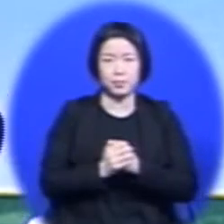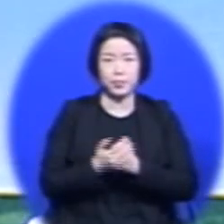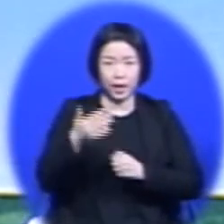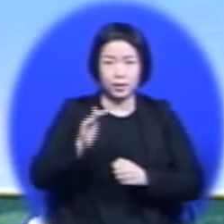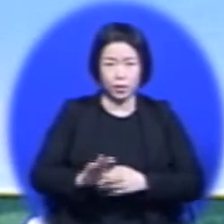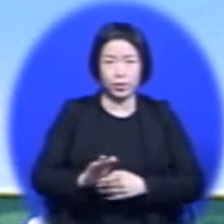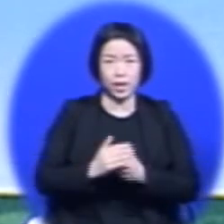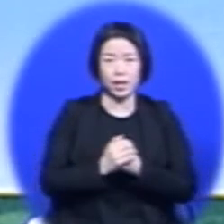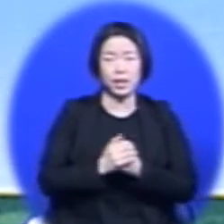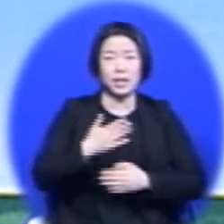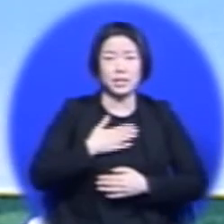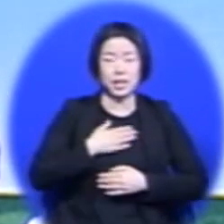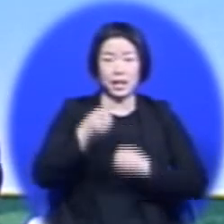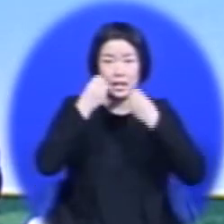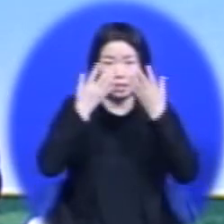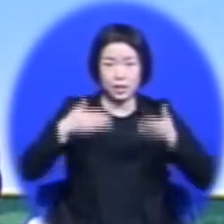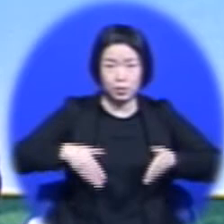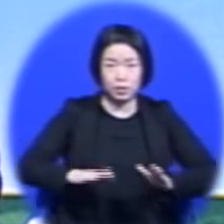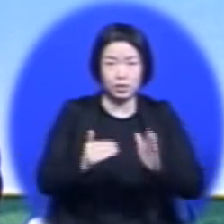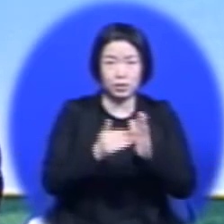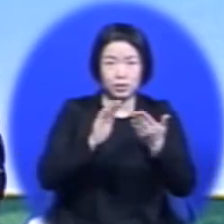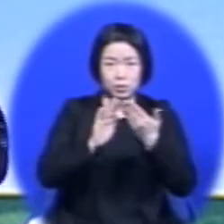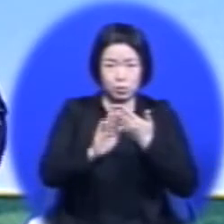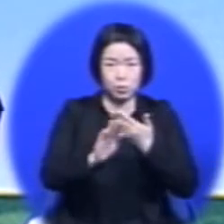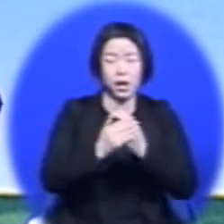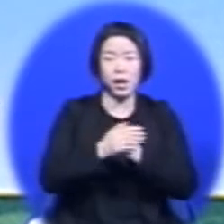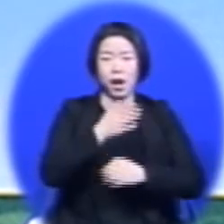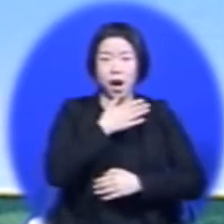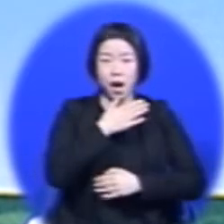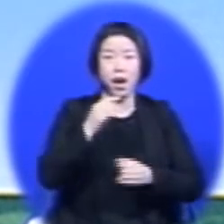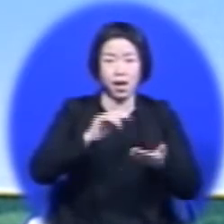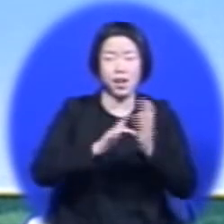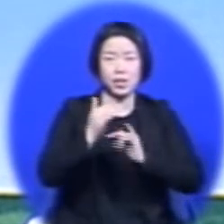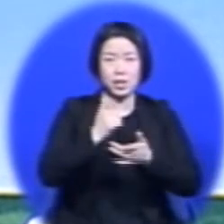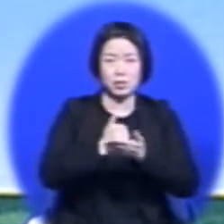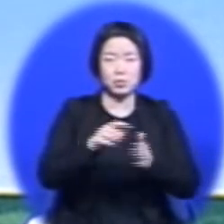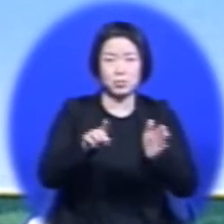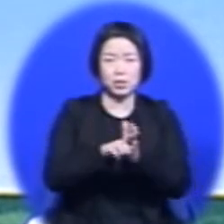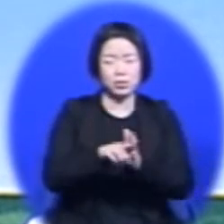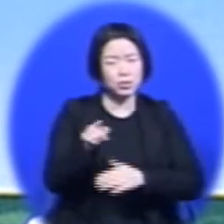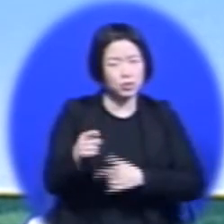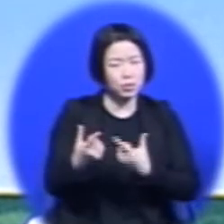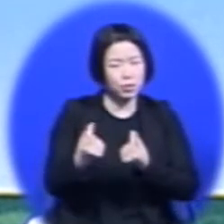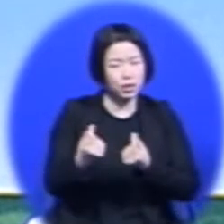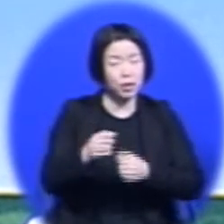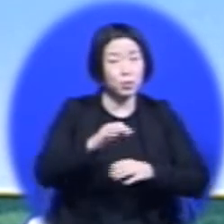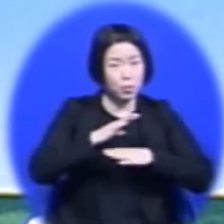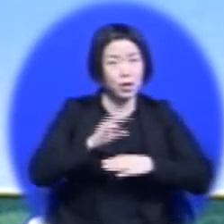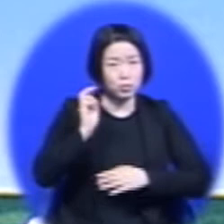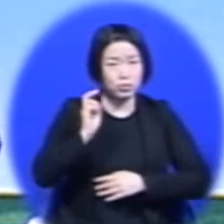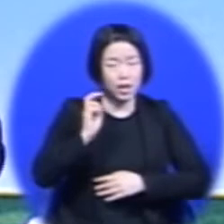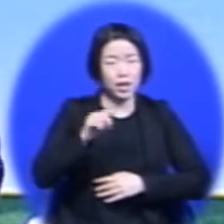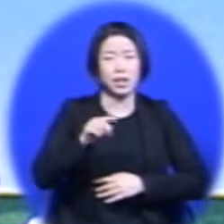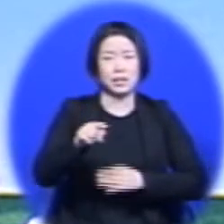그런데 제가 거듭남을 체험하고 난 다음에 아, 예수님을 믿는 게 이렇게 놀라운 것이구나 하는 것을